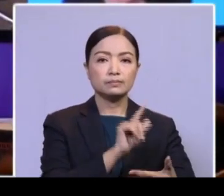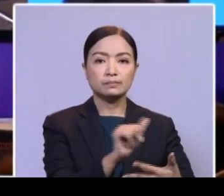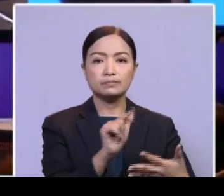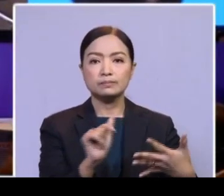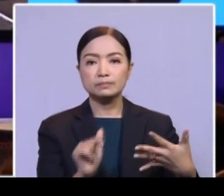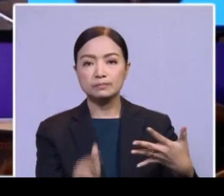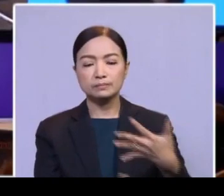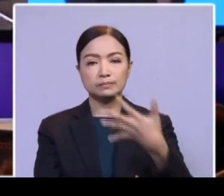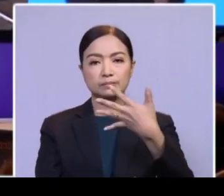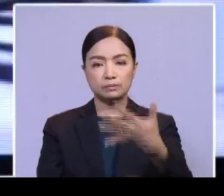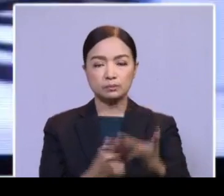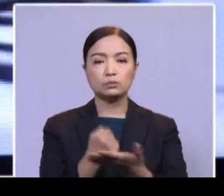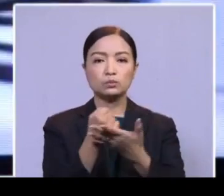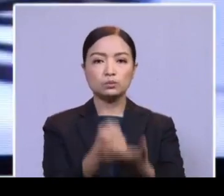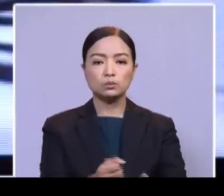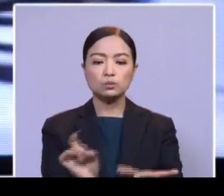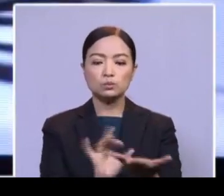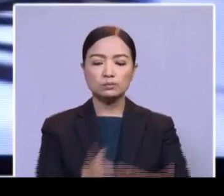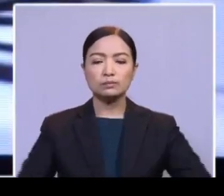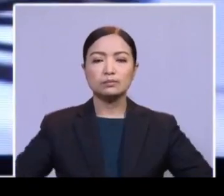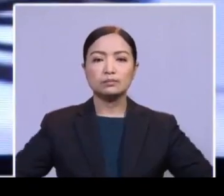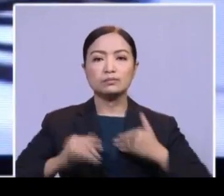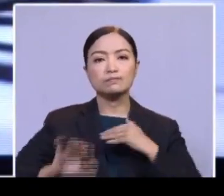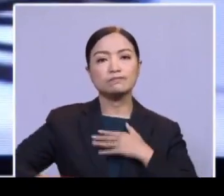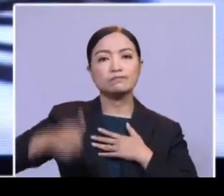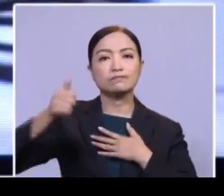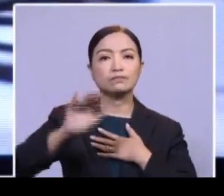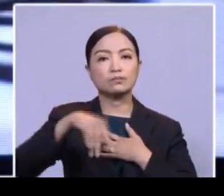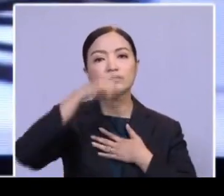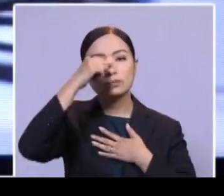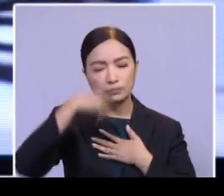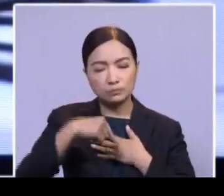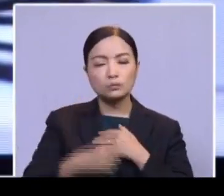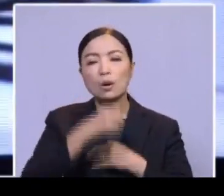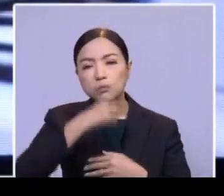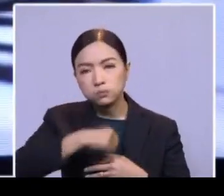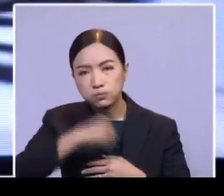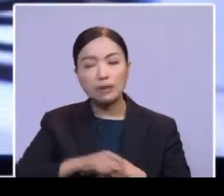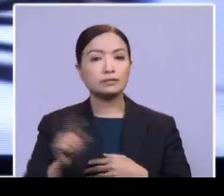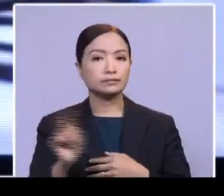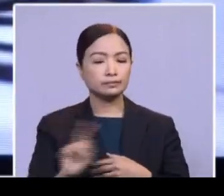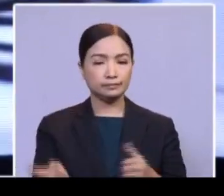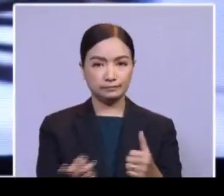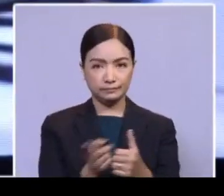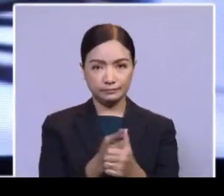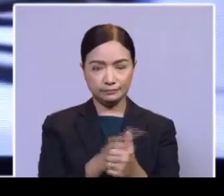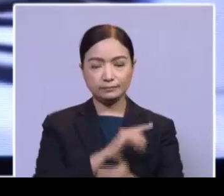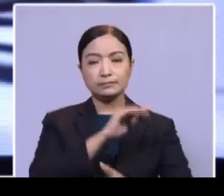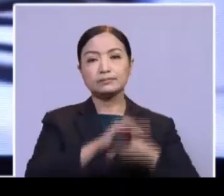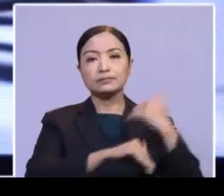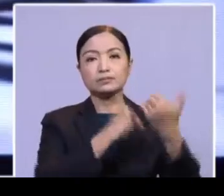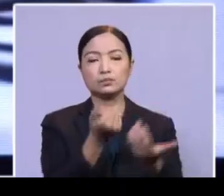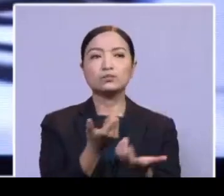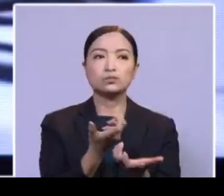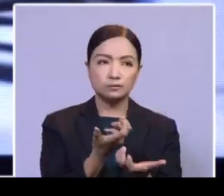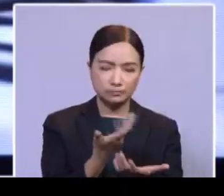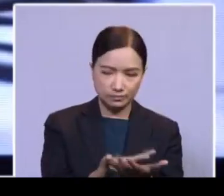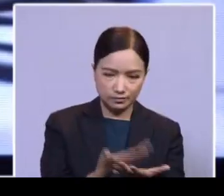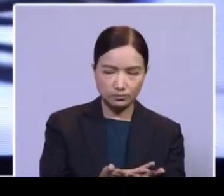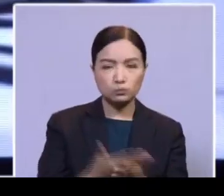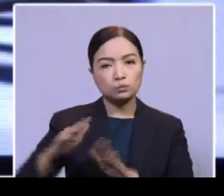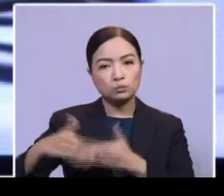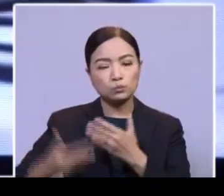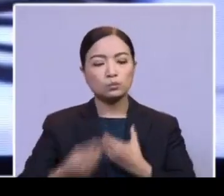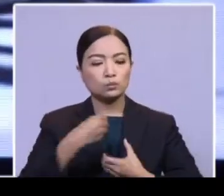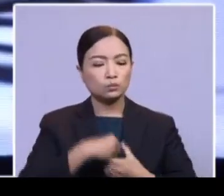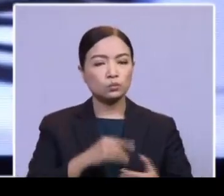นำไปสู่การสร้างคุณภาพชีวิตที่ดีของคนไทยเมื่อเข้าสู่วัยสูงอายุคือ 1การพัฒนาผลิตภัณฑ์และรายได้ประชากร